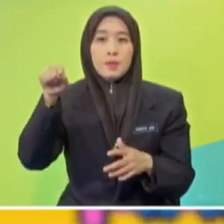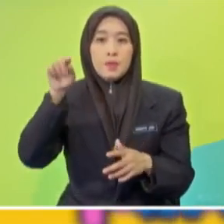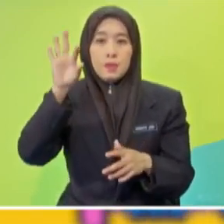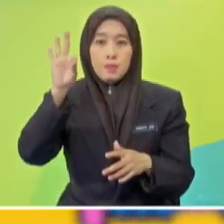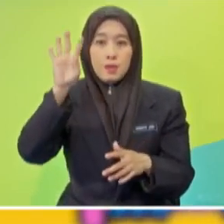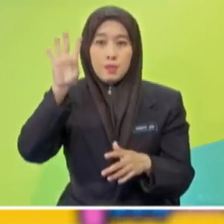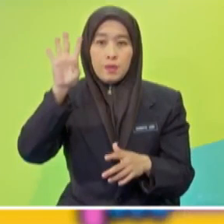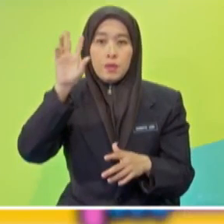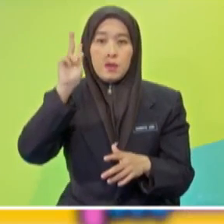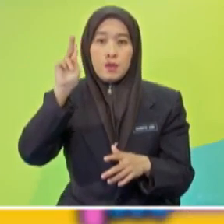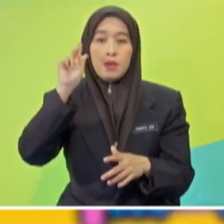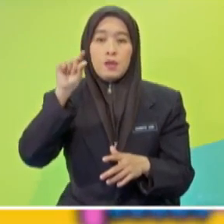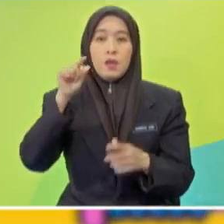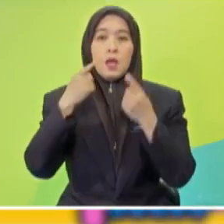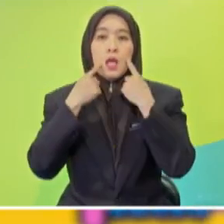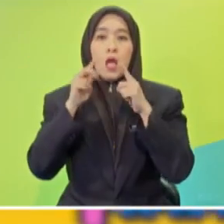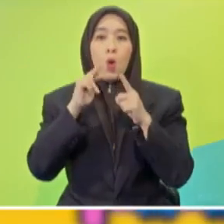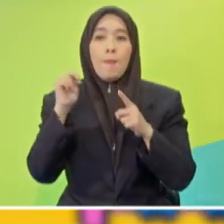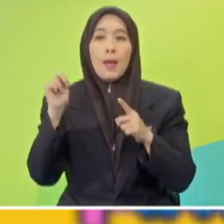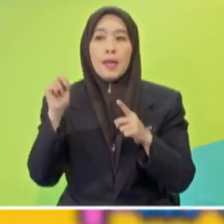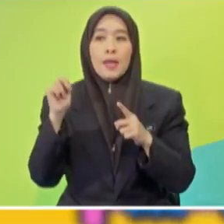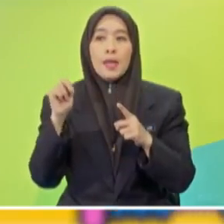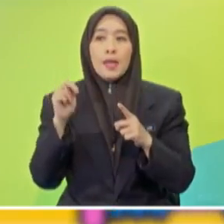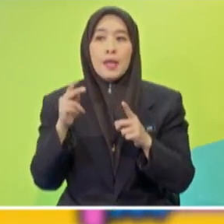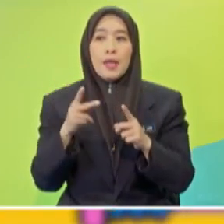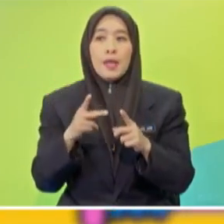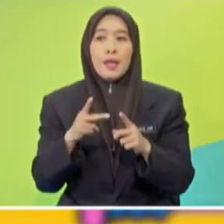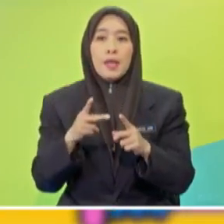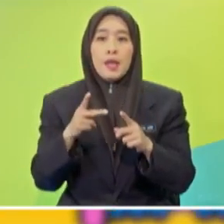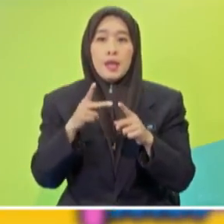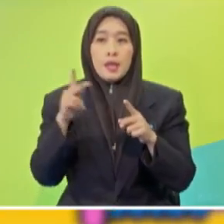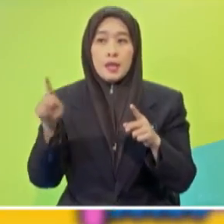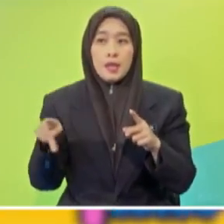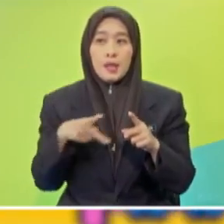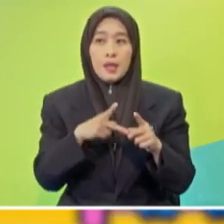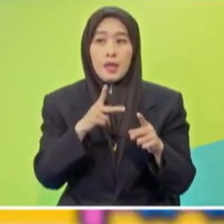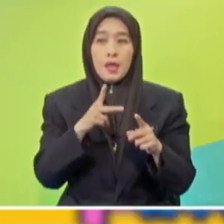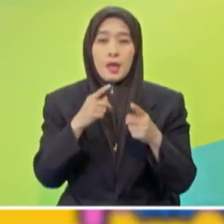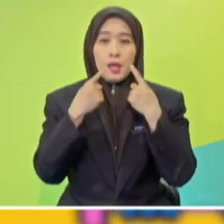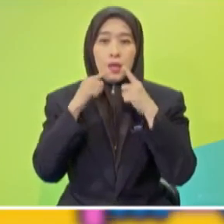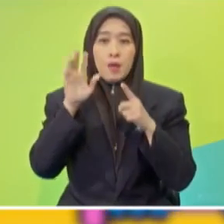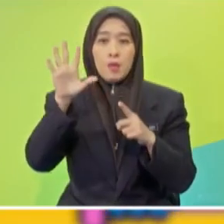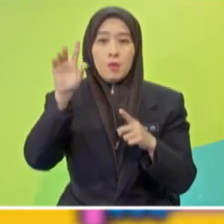4G di tangan saya Kak jawabannya menunjukkan 5 populer 94 kijing